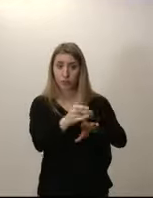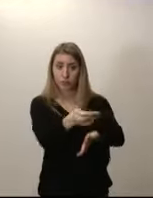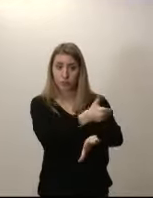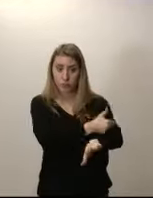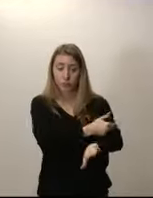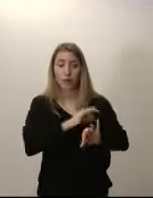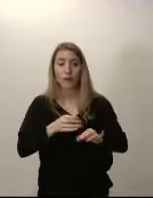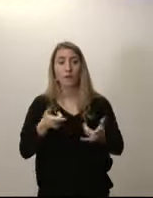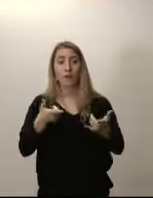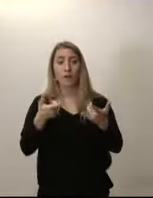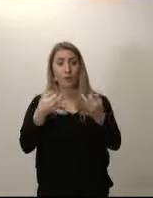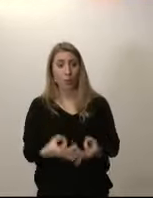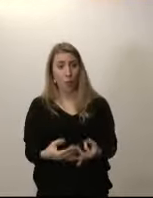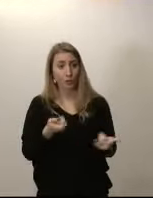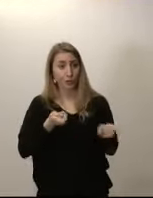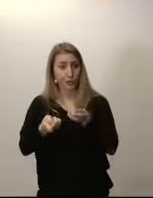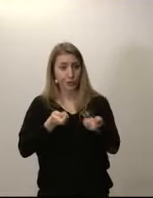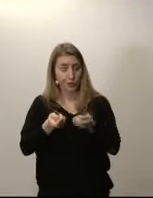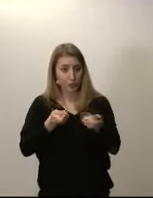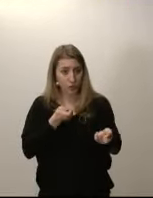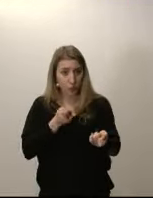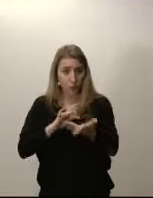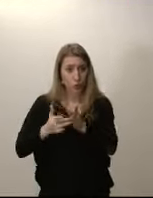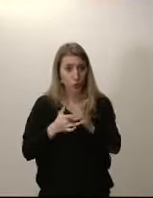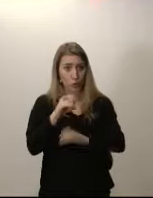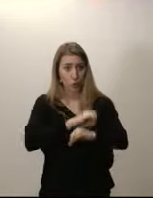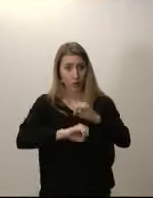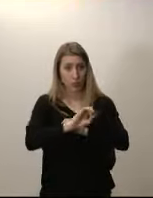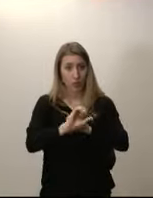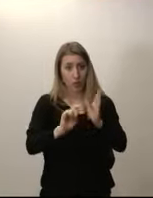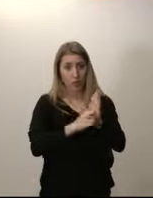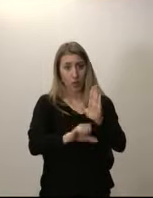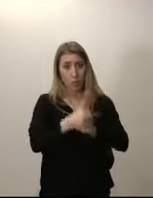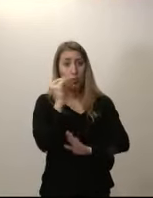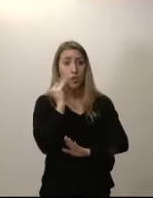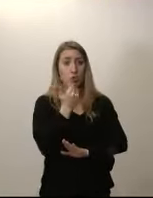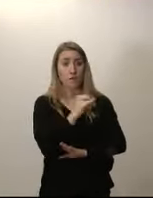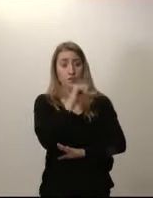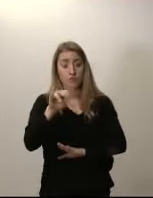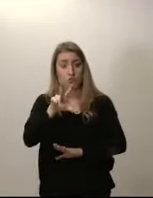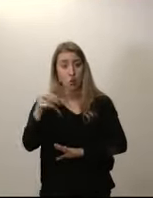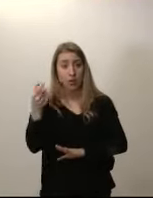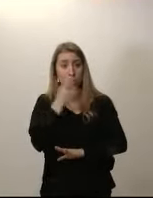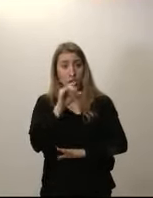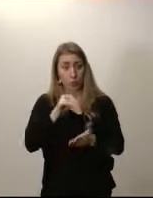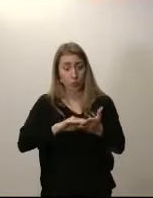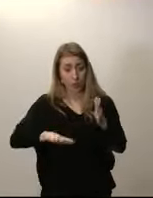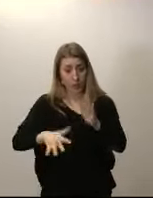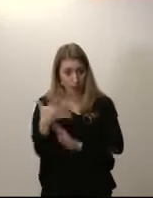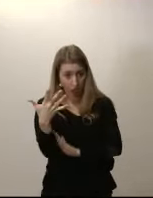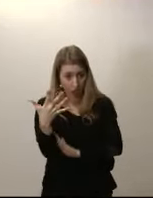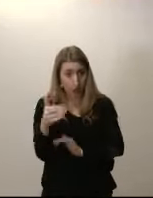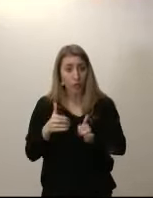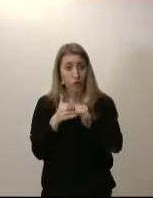compte de gestion, statuant sur l'ensemble des opérations effectuées du 1er janvier au 31 décembre 2015, statuant sur l'exécution du budget